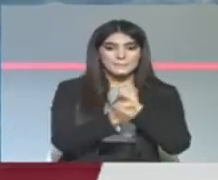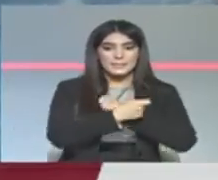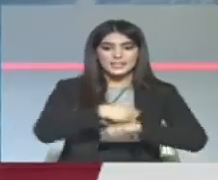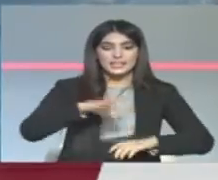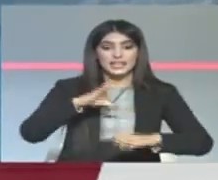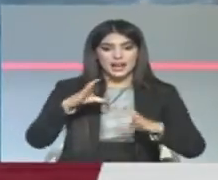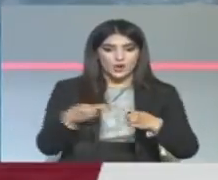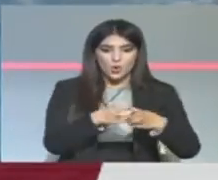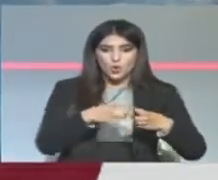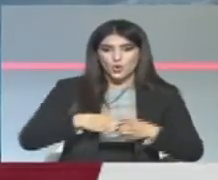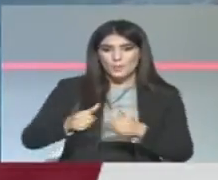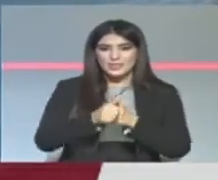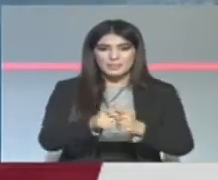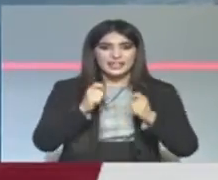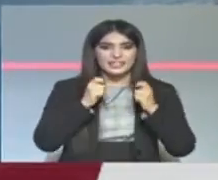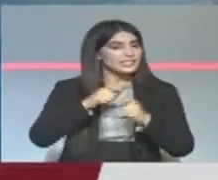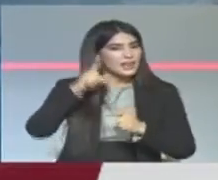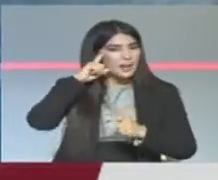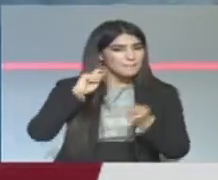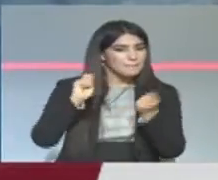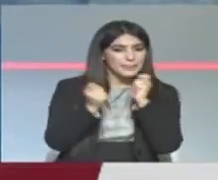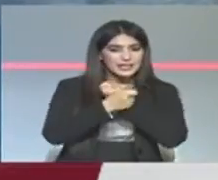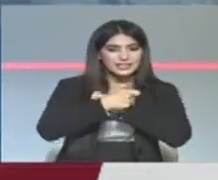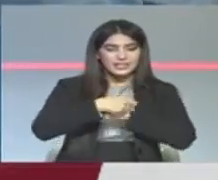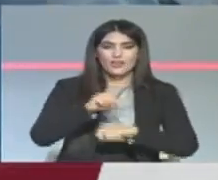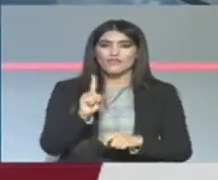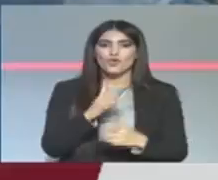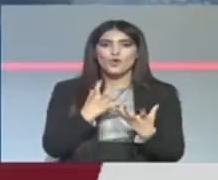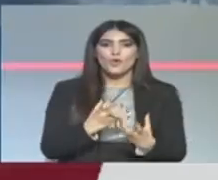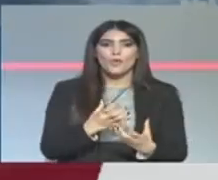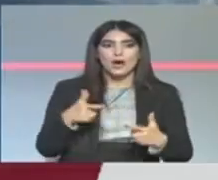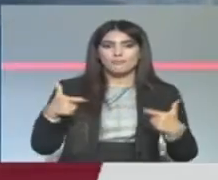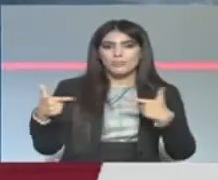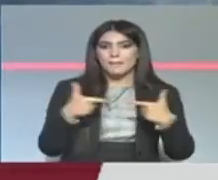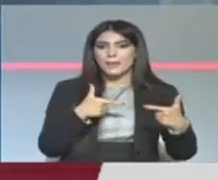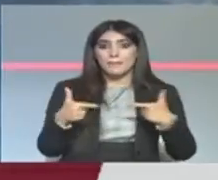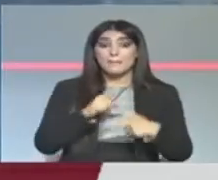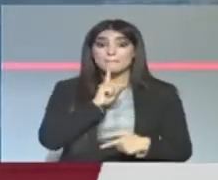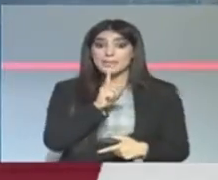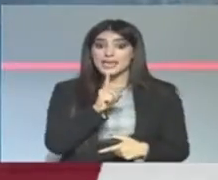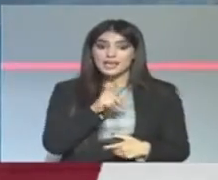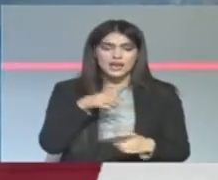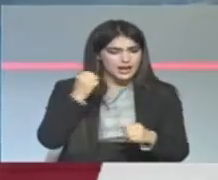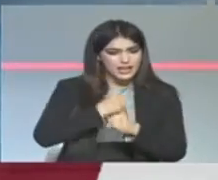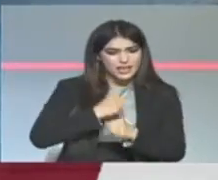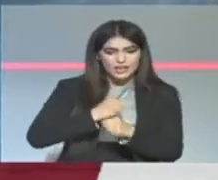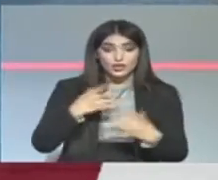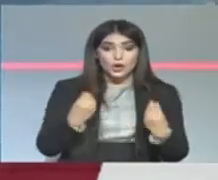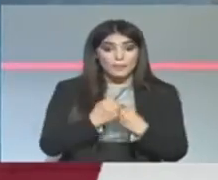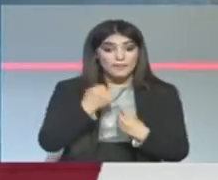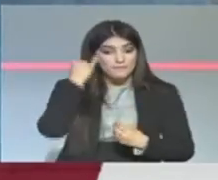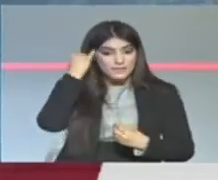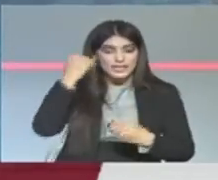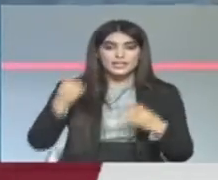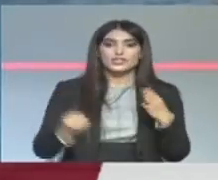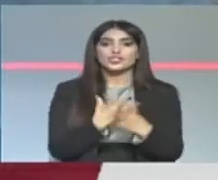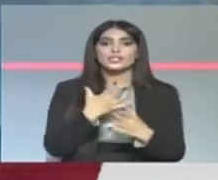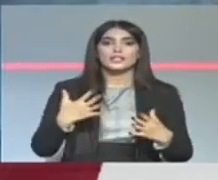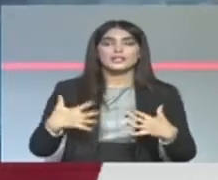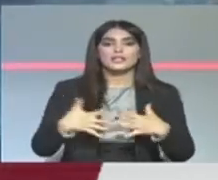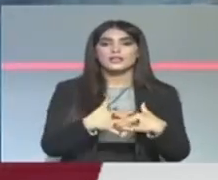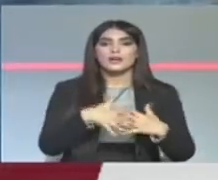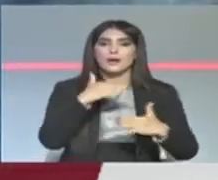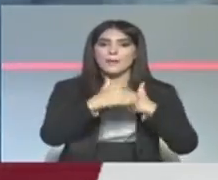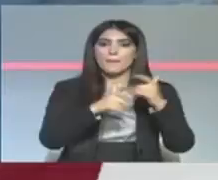الاطياف السياسيه الليبيه التي لم تعد تسعى الى القضاء على الخصم انما كرست منطقا جديدا للتعامل وهو